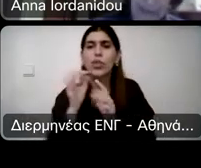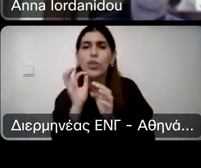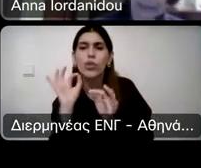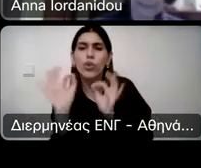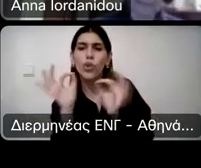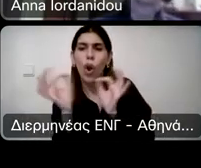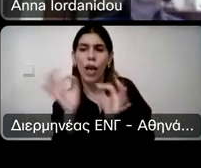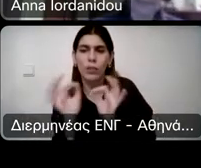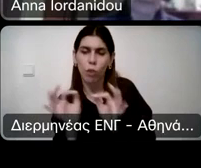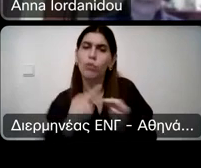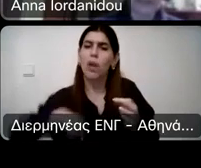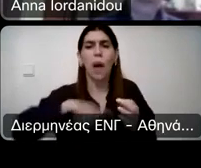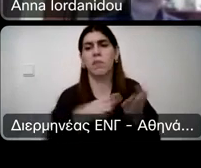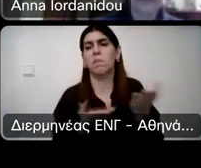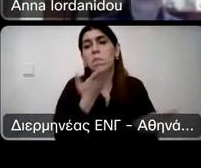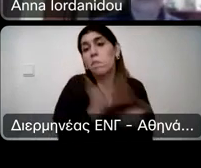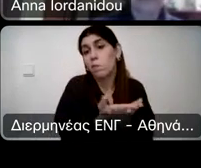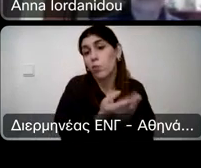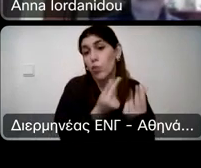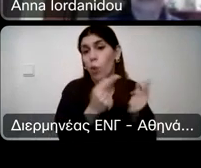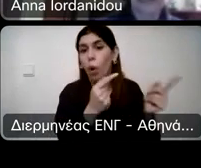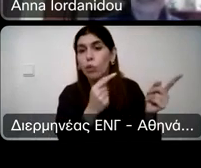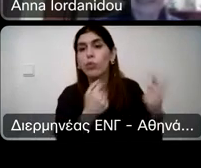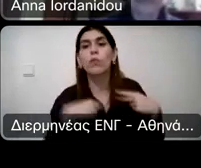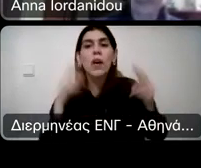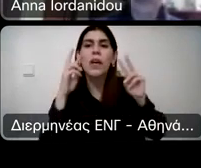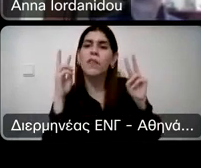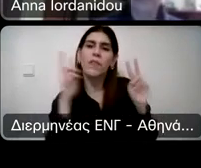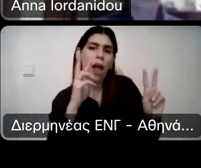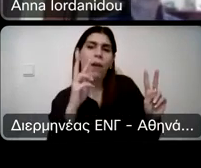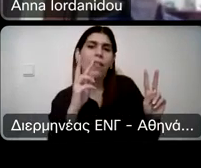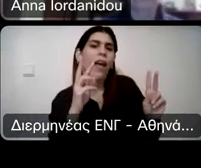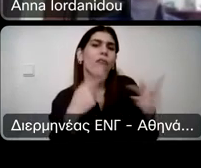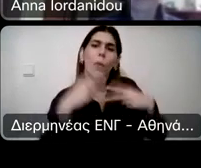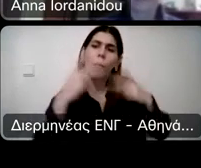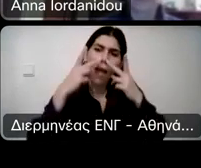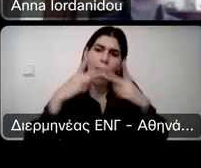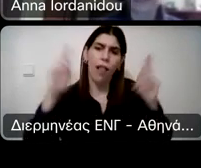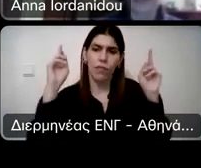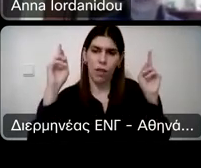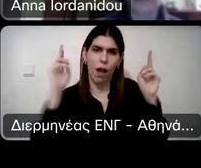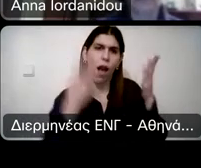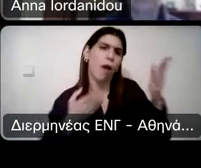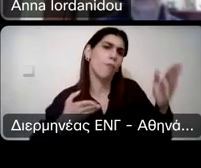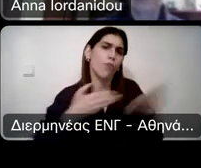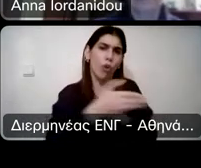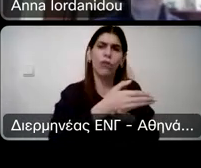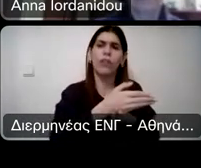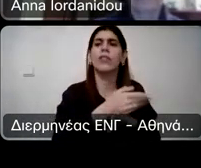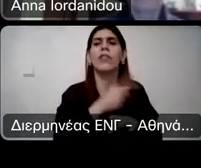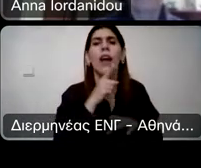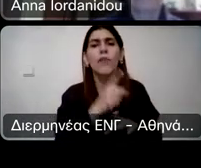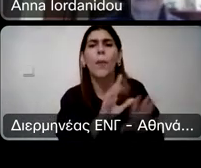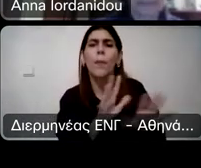προτείνουμε. Είναι προφανές ότι θα είναι ελεύθερης πρόσβαση αυτό το ένα είδος λεξικού που,